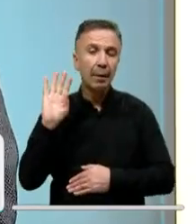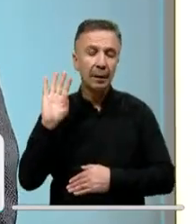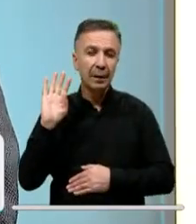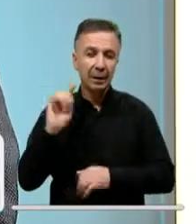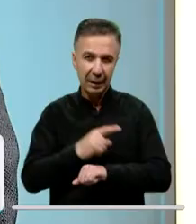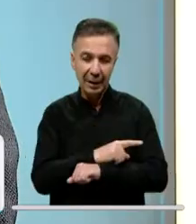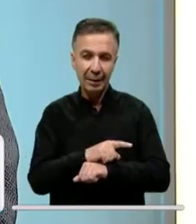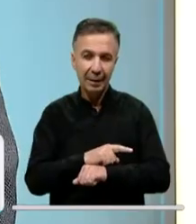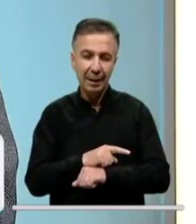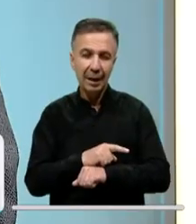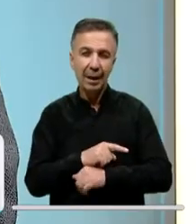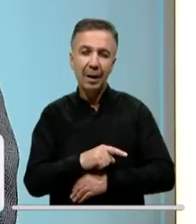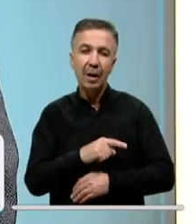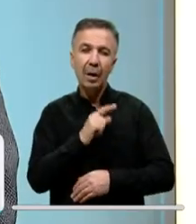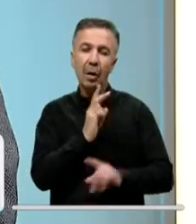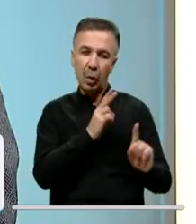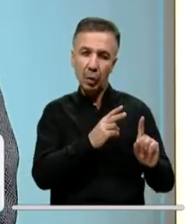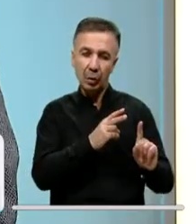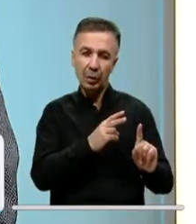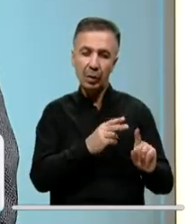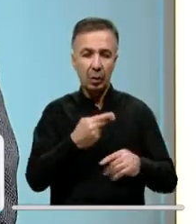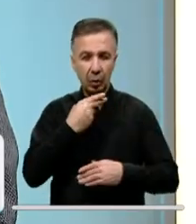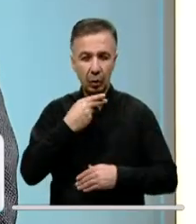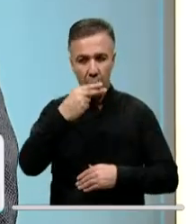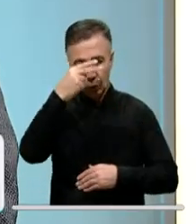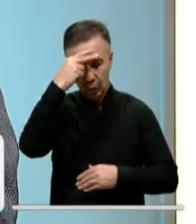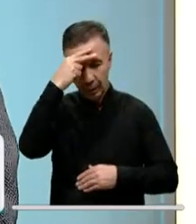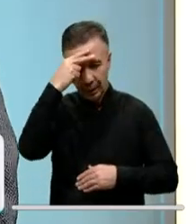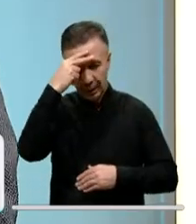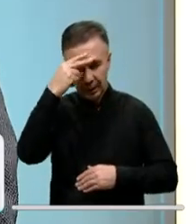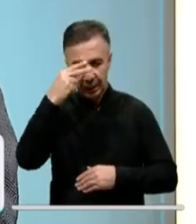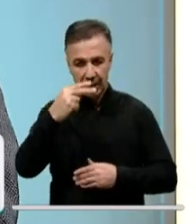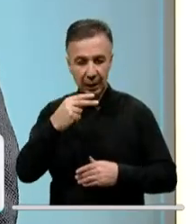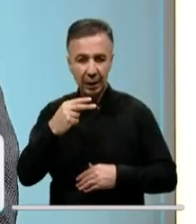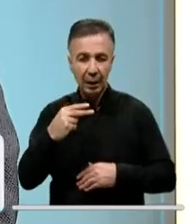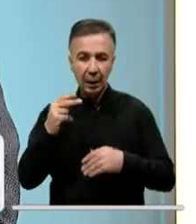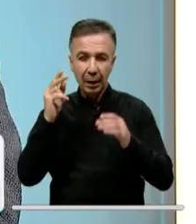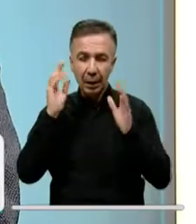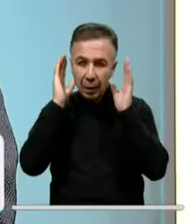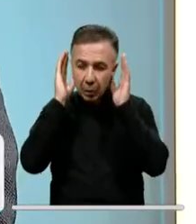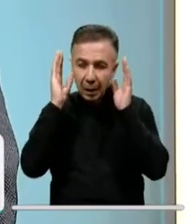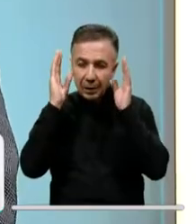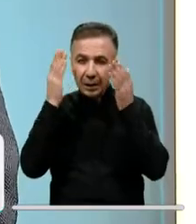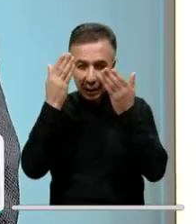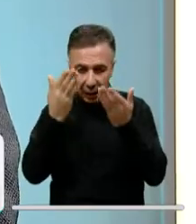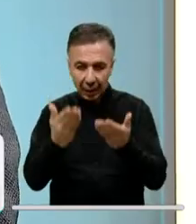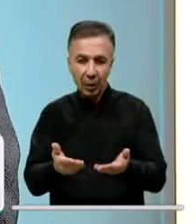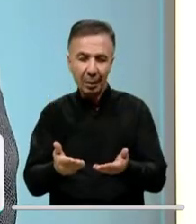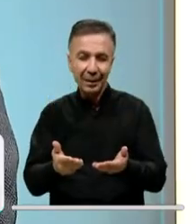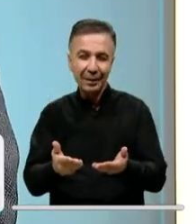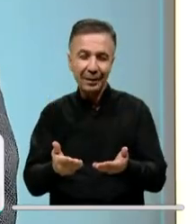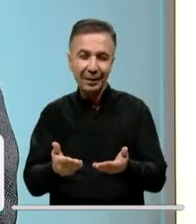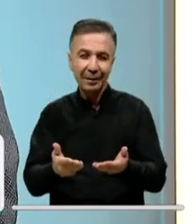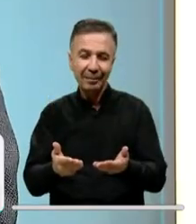da onun cumasının geçerli olması, yani ilk evvel Allah'ın